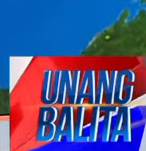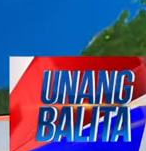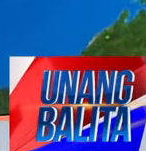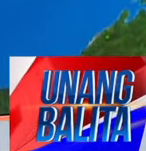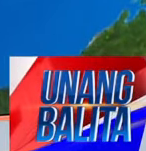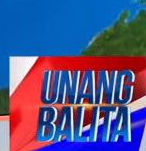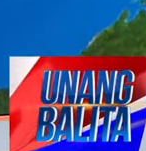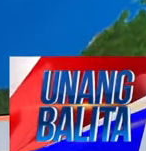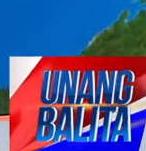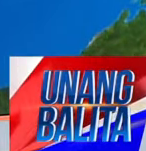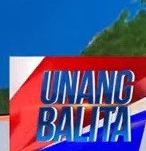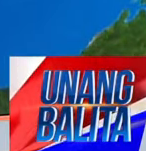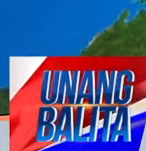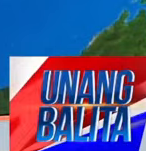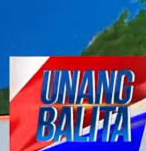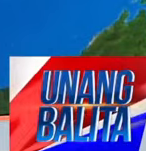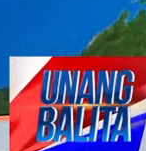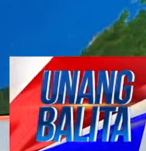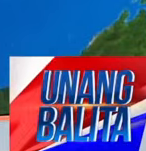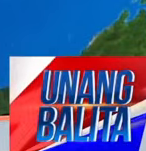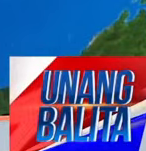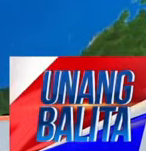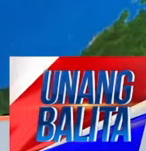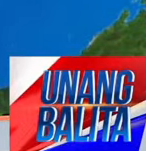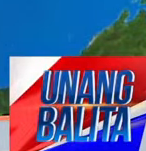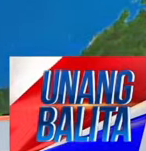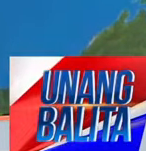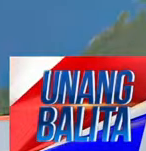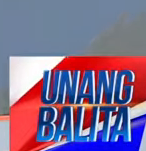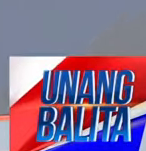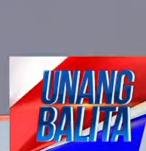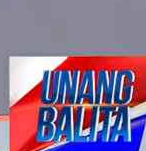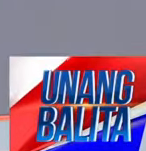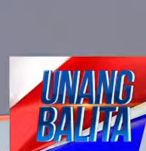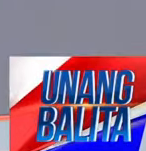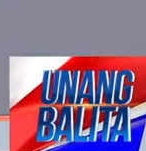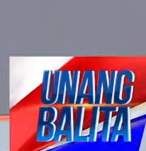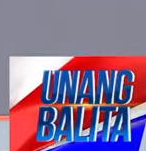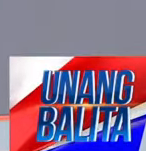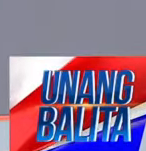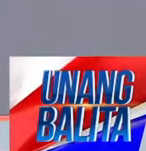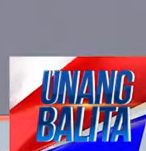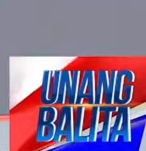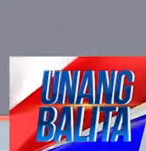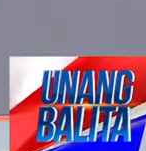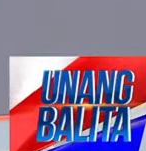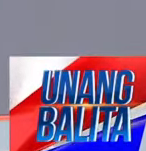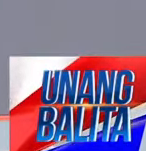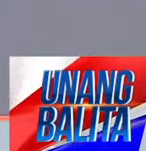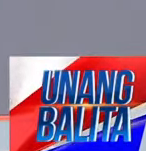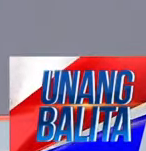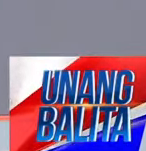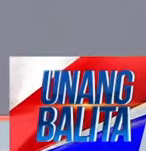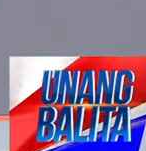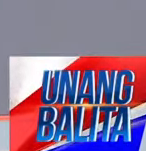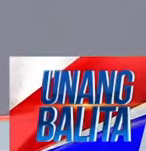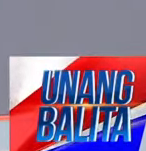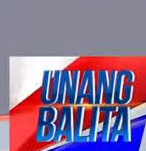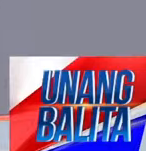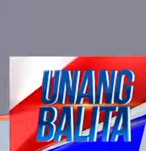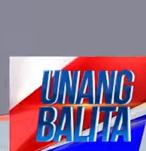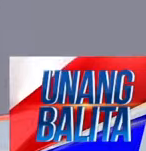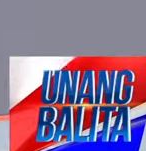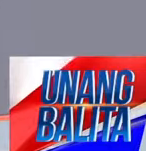tubig. Ako po si Angel Pertiera. Know the weather before you go. Para mag-safe lagi,